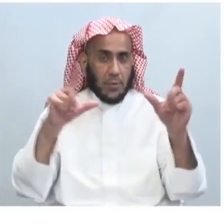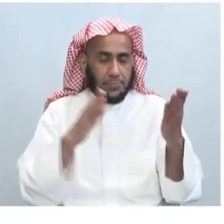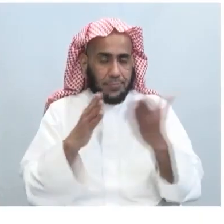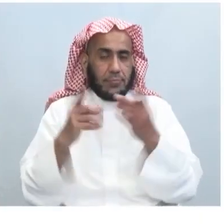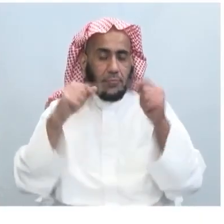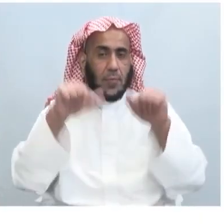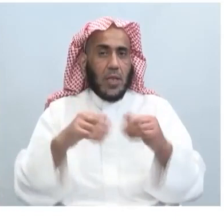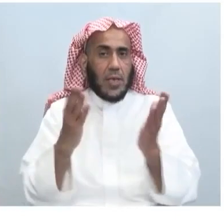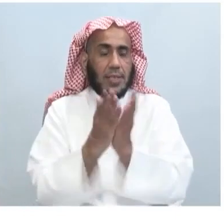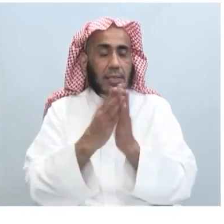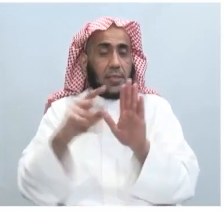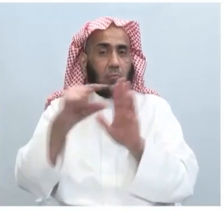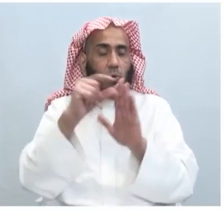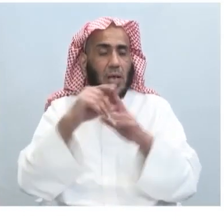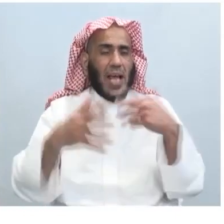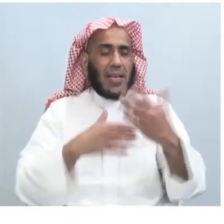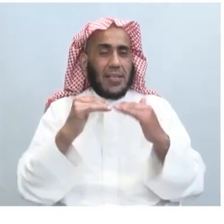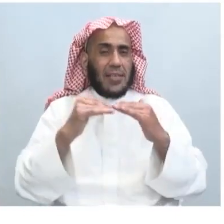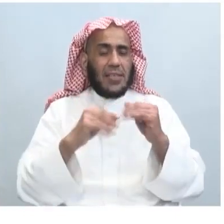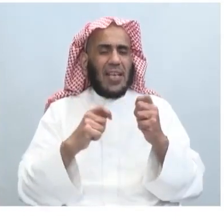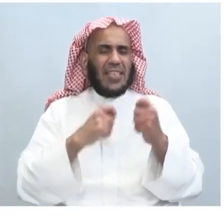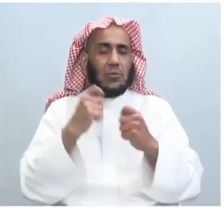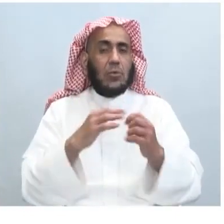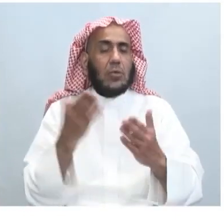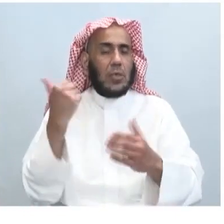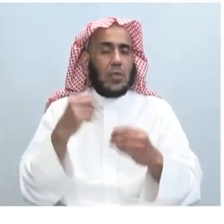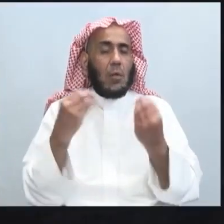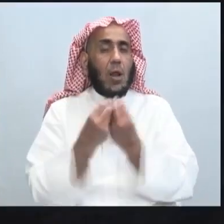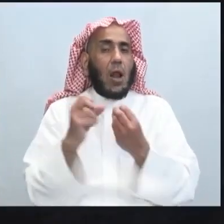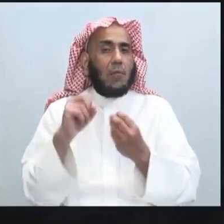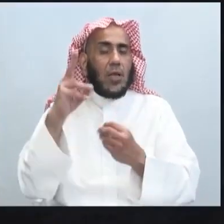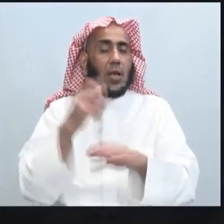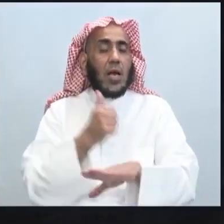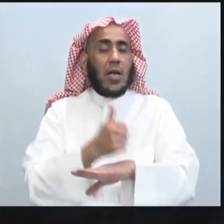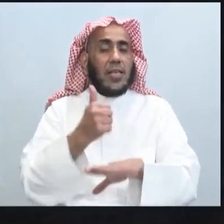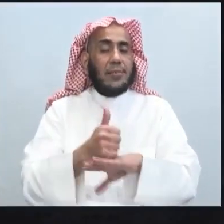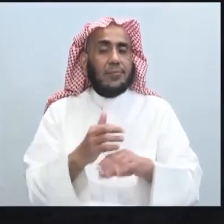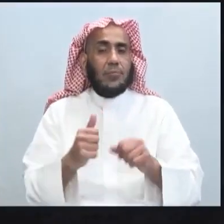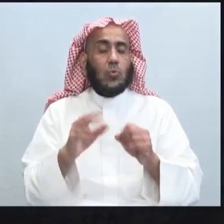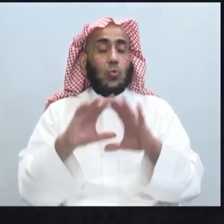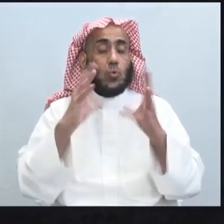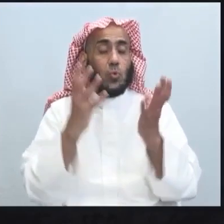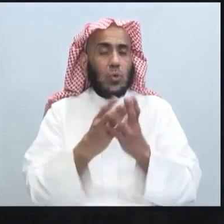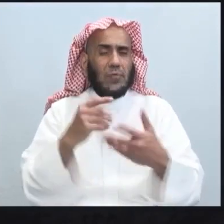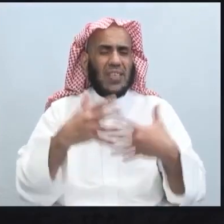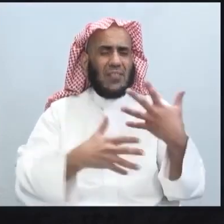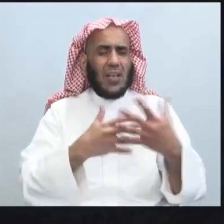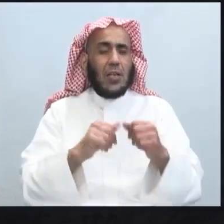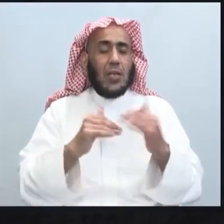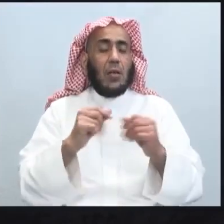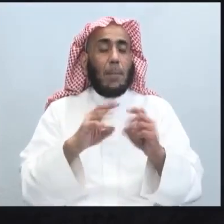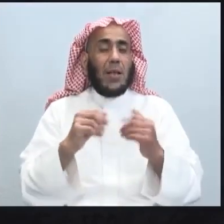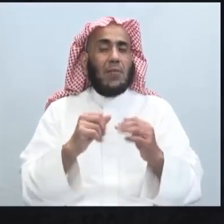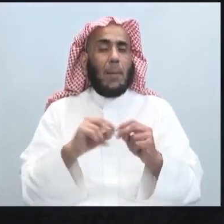اذا الدرس بعنوان حاله الاتزان الديناميكي نسترجع معنا الفكره الرئيسه يوصف التفاعل او يوصف الاتزان